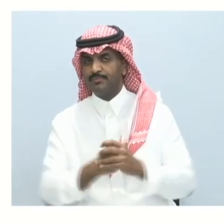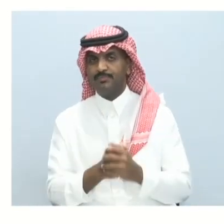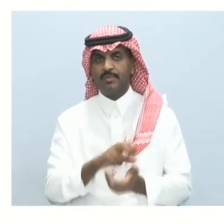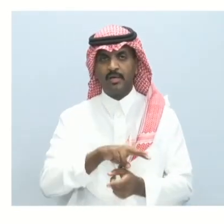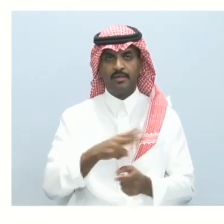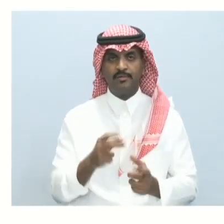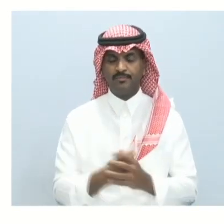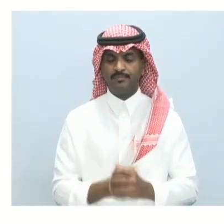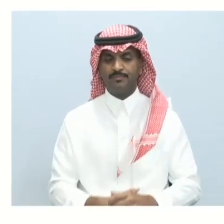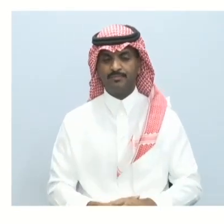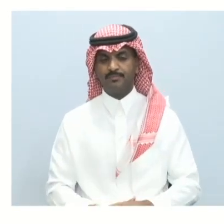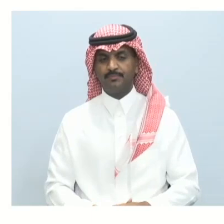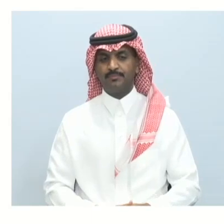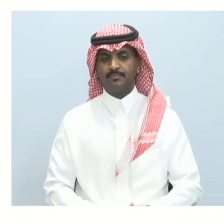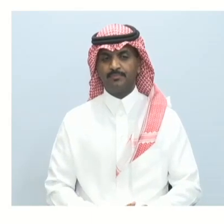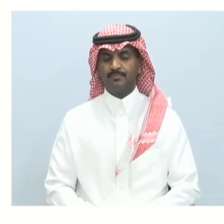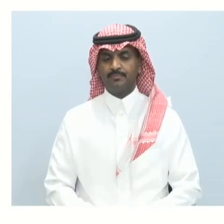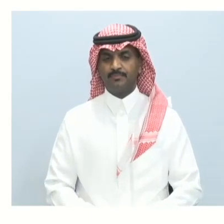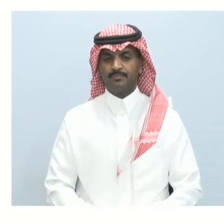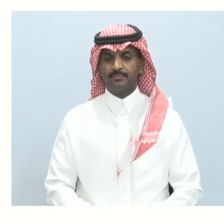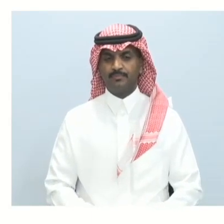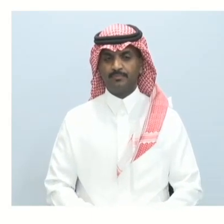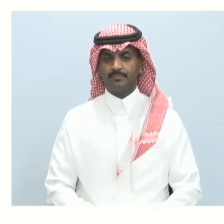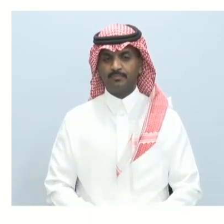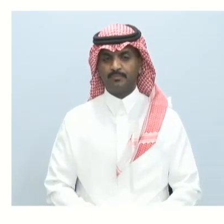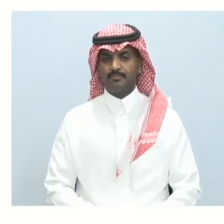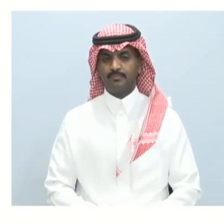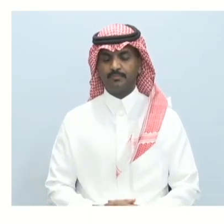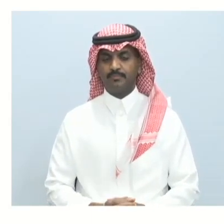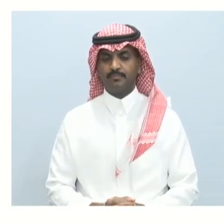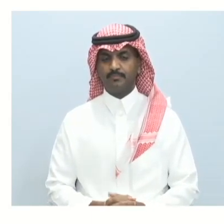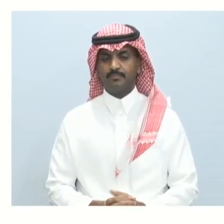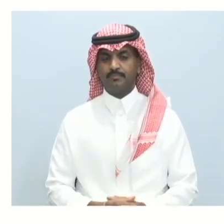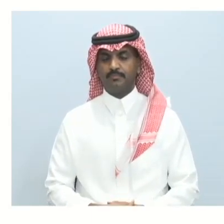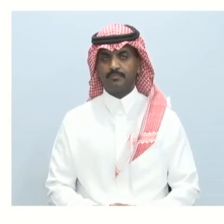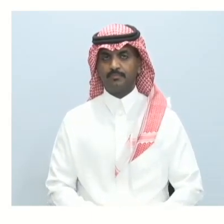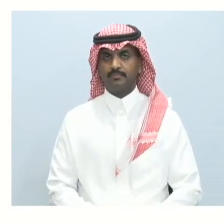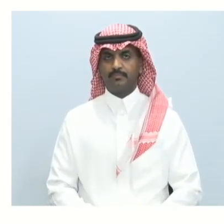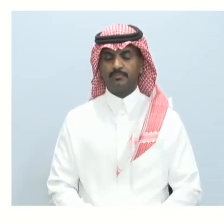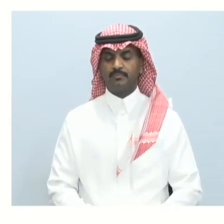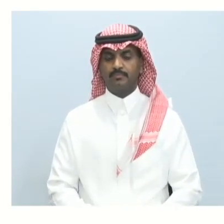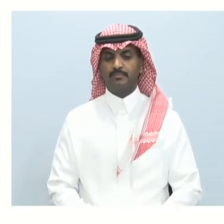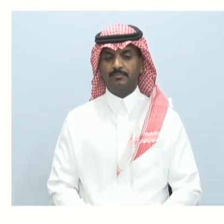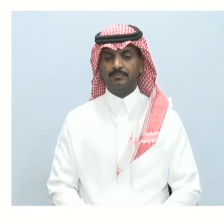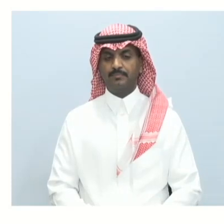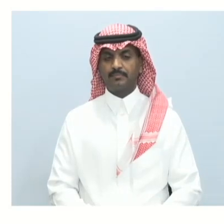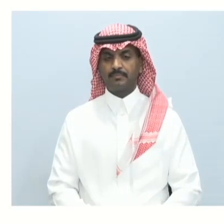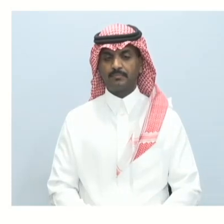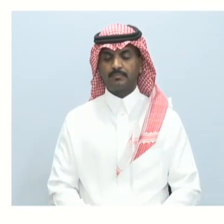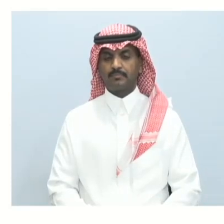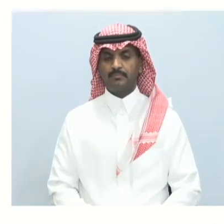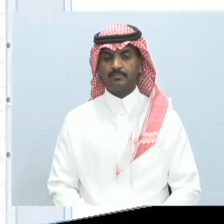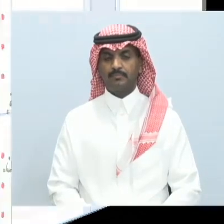تختلف كما بينا بحمد الله تعالى اوجه الشبه والاتفاق وكذلك اوجه الاختلاف بينهما